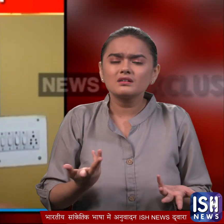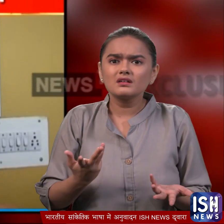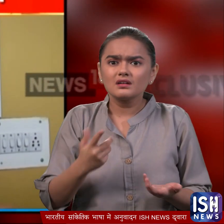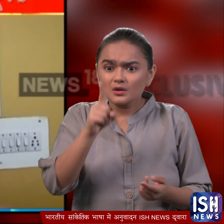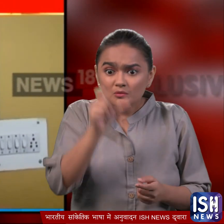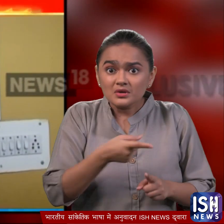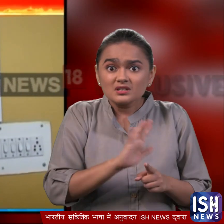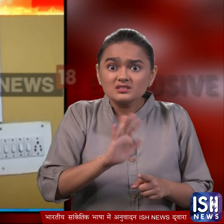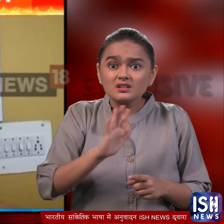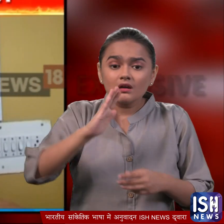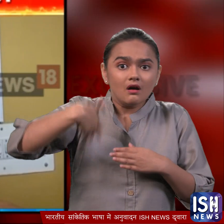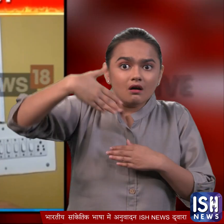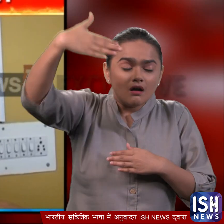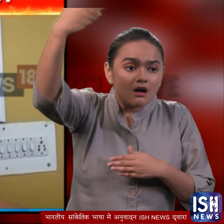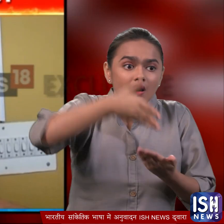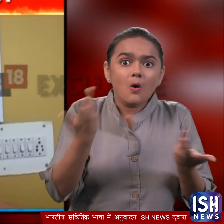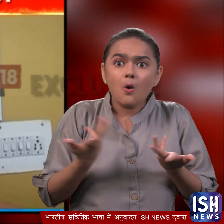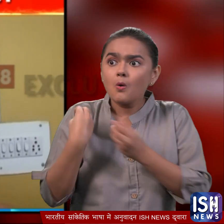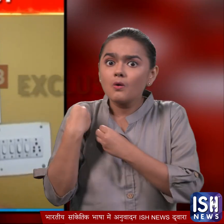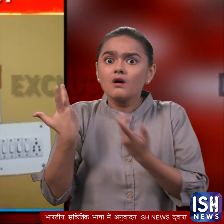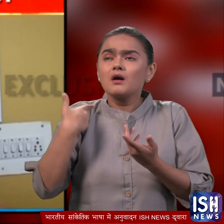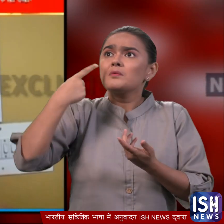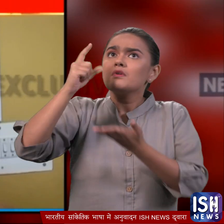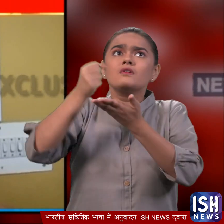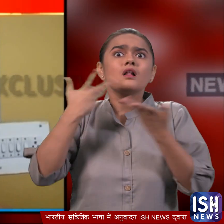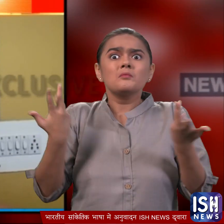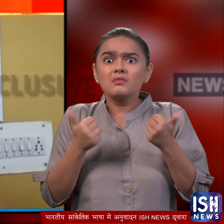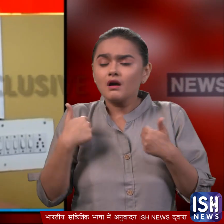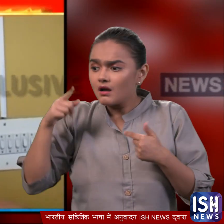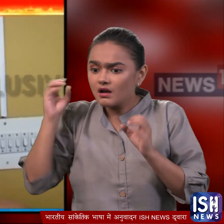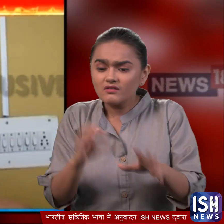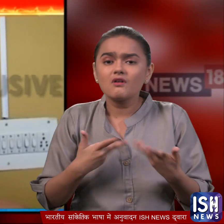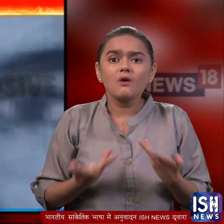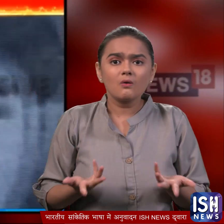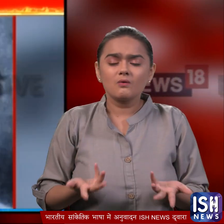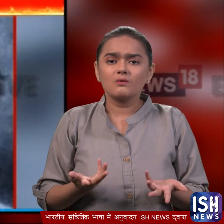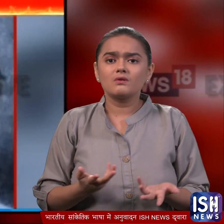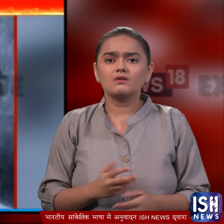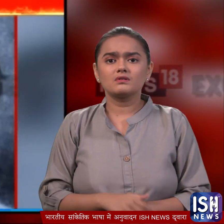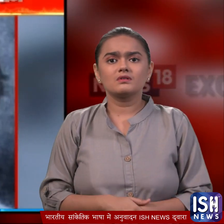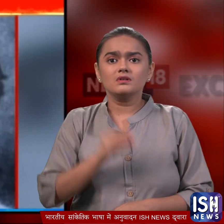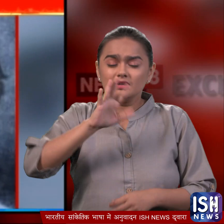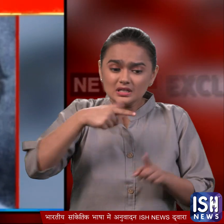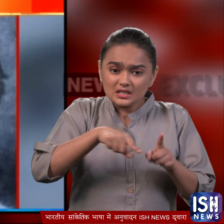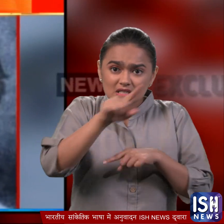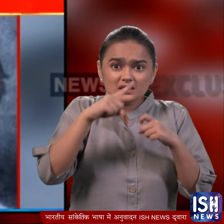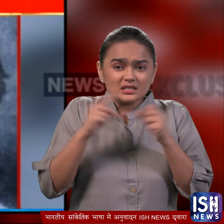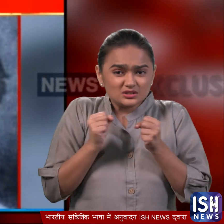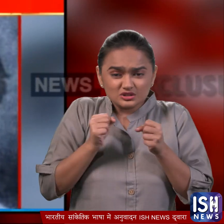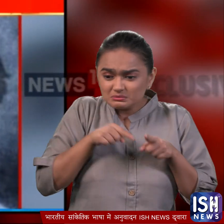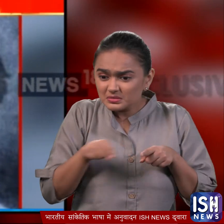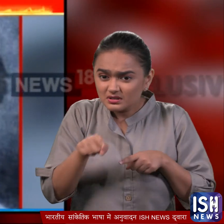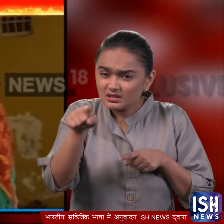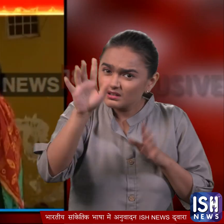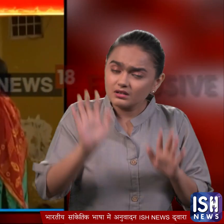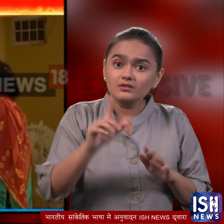कैजुअलिटी एक बंदे की कैजुअलिटी नहीं, उसकी भविष्य की कैजुअलिटी हुई। वो अपने पापा को ढूंढेगी कहां से देंगे। दीपक चांद का पूरा परिवार दशकों तक